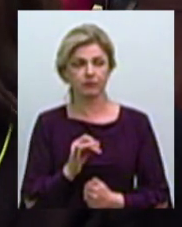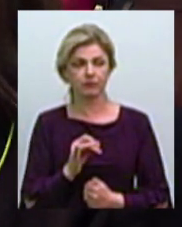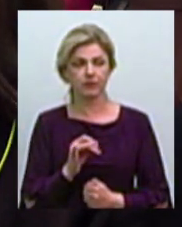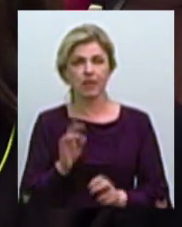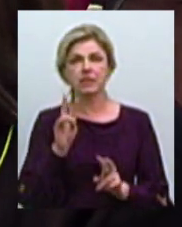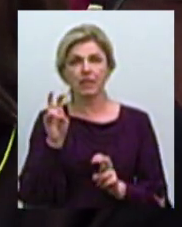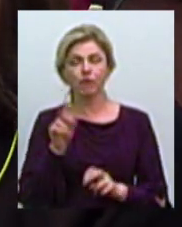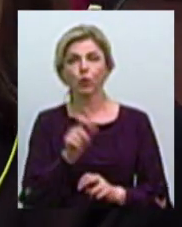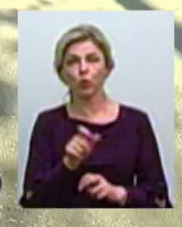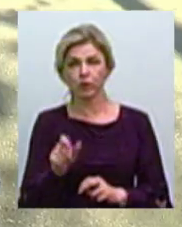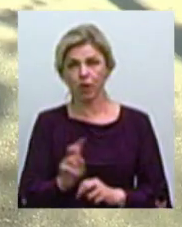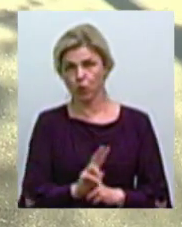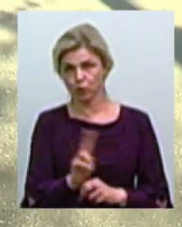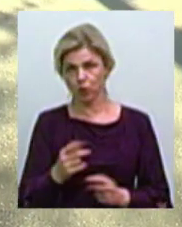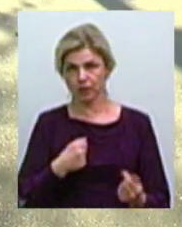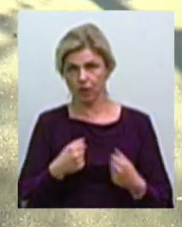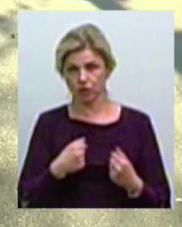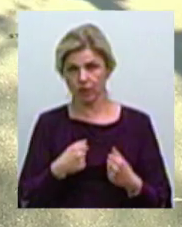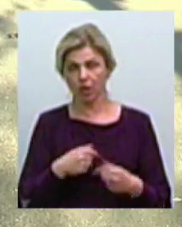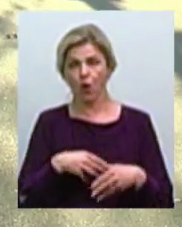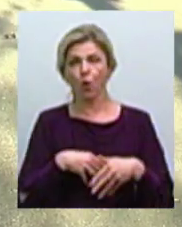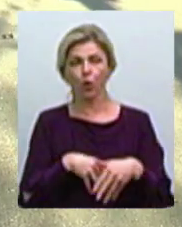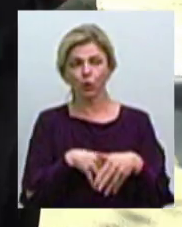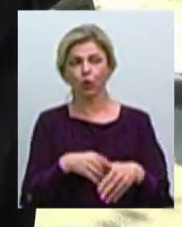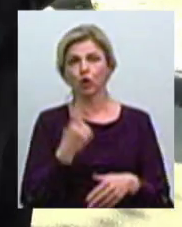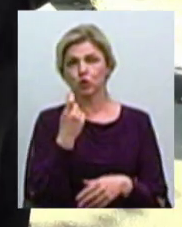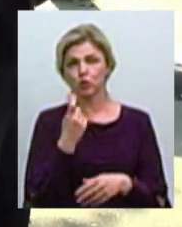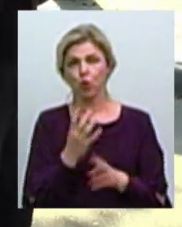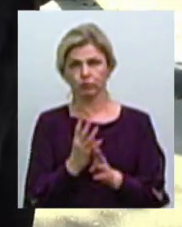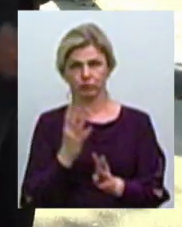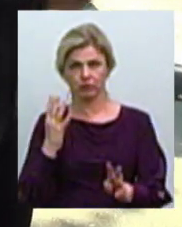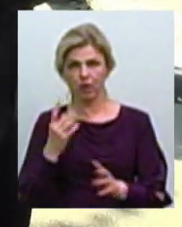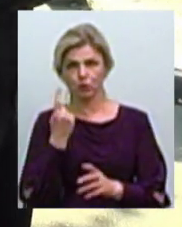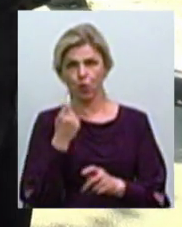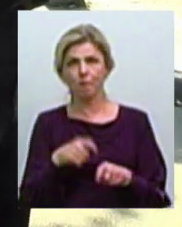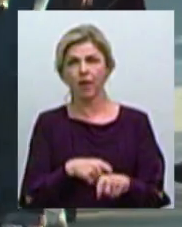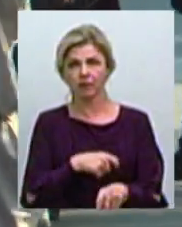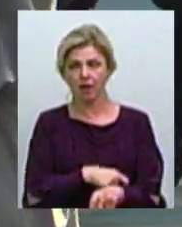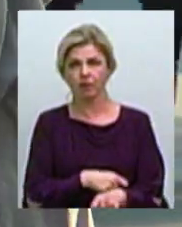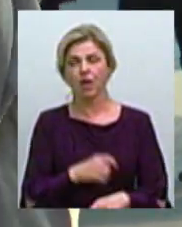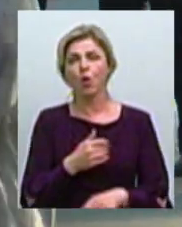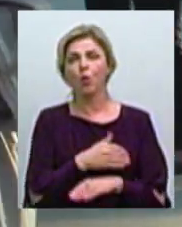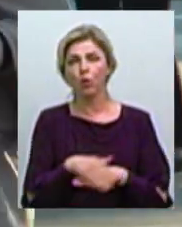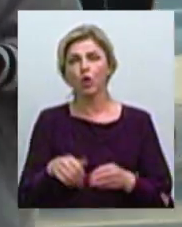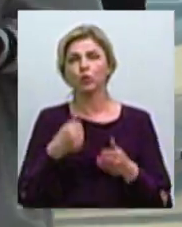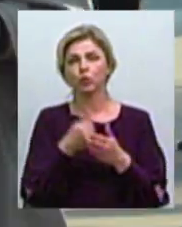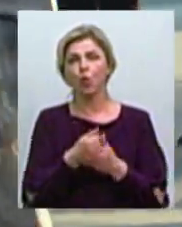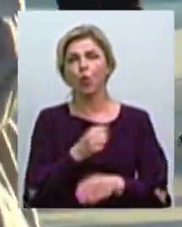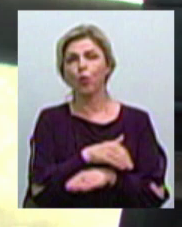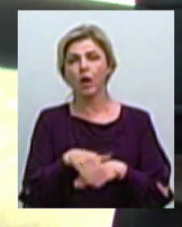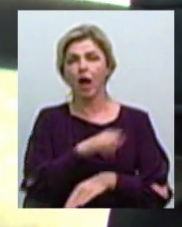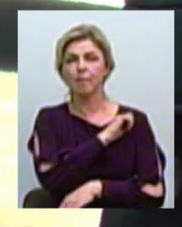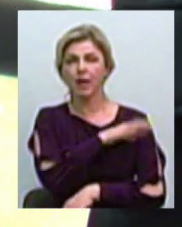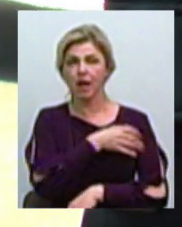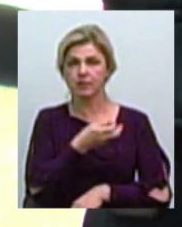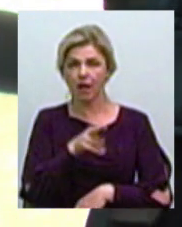символ людей, які страждають. Колона завдовжки 100 метрів сформована. Маршрут до вулиці Адміральської і назад. А це 7